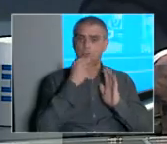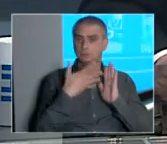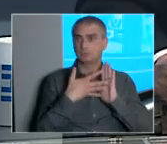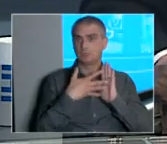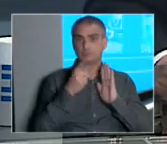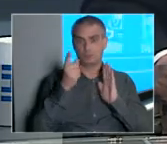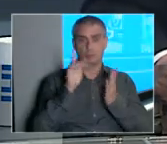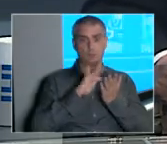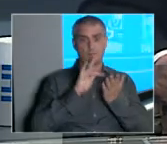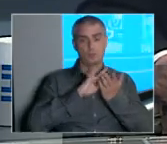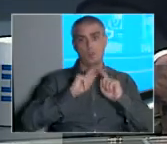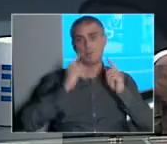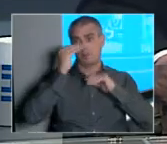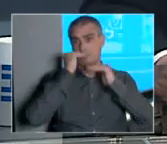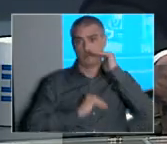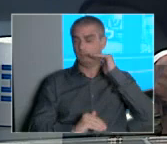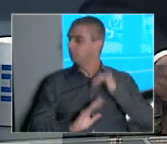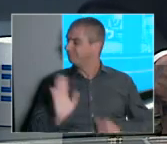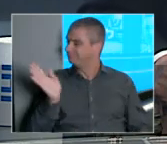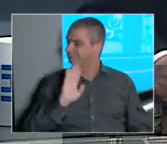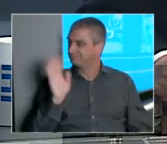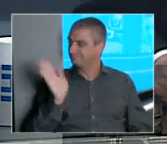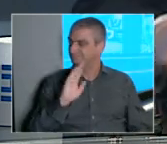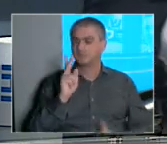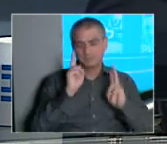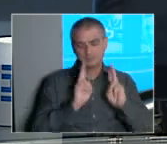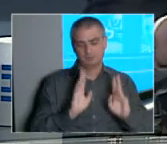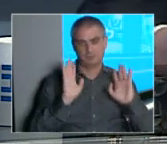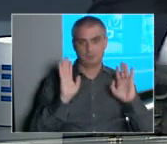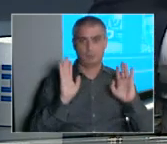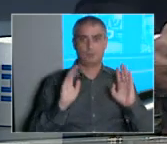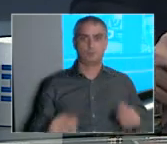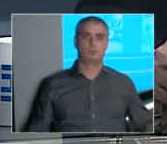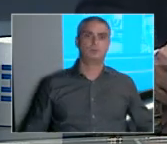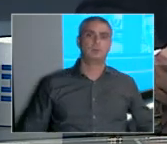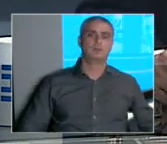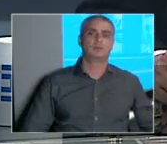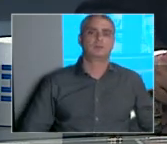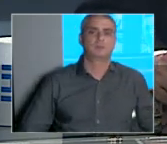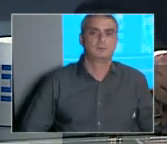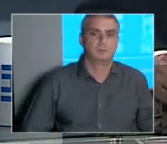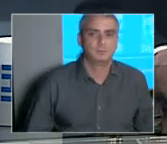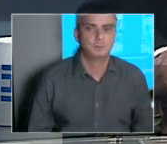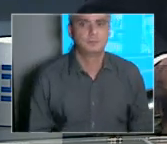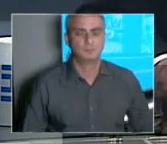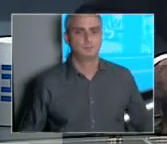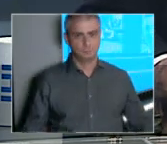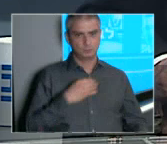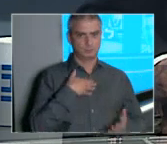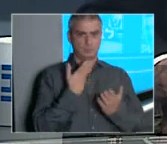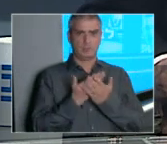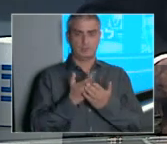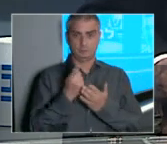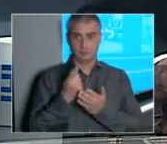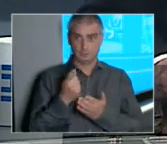שאתה מופיע במקומות אחרים? לא, לא, לא, הפסיקו. הופיעו תחקירים עליך, ואחר כך גם היה. משה, ברשותך, תרשה לי להציע לך